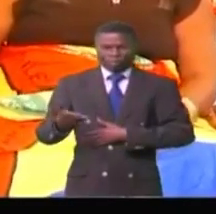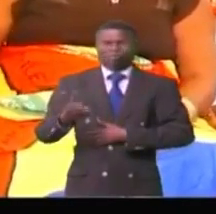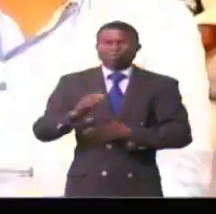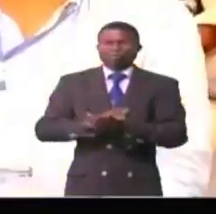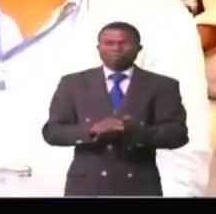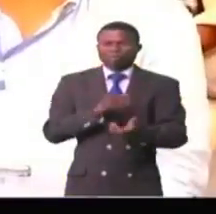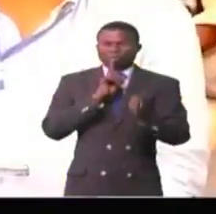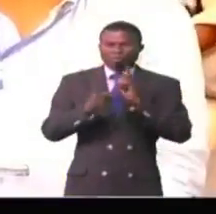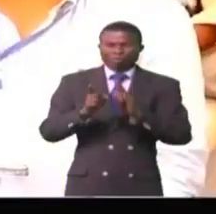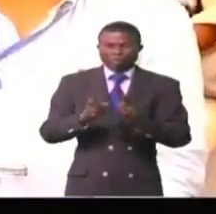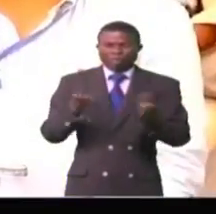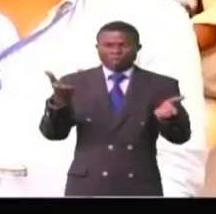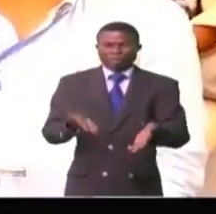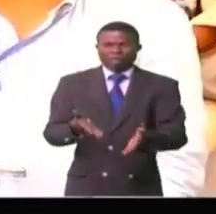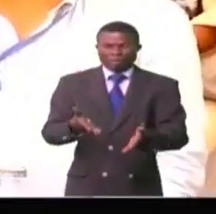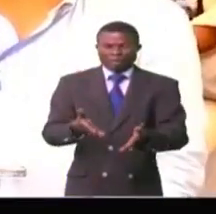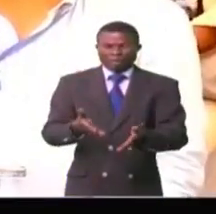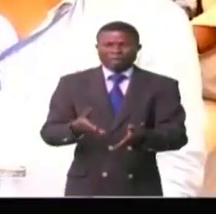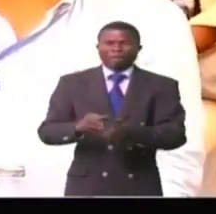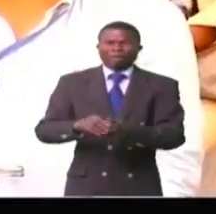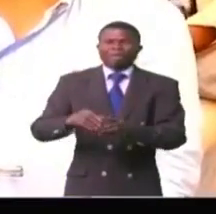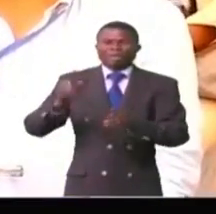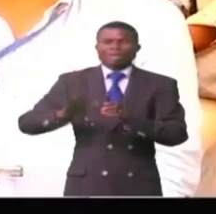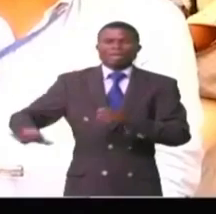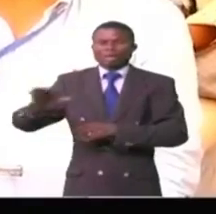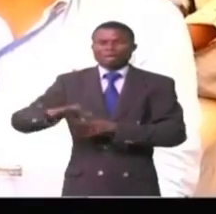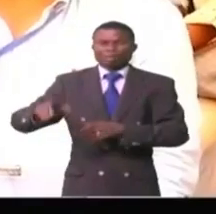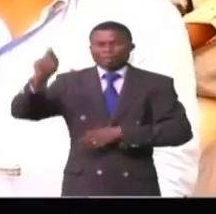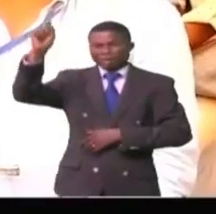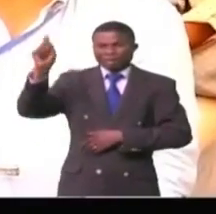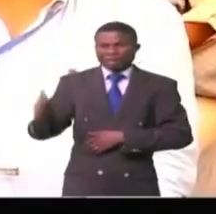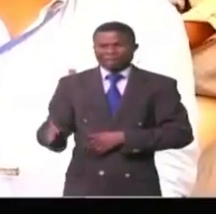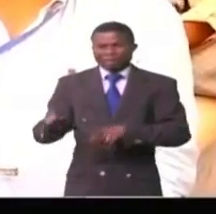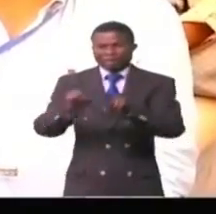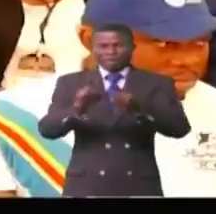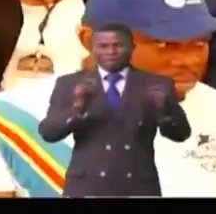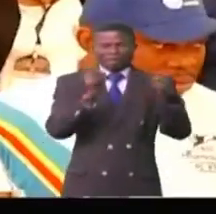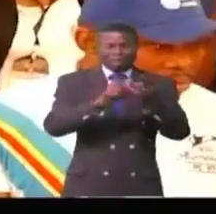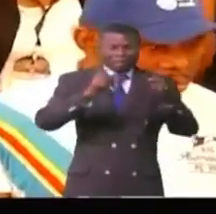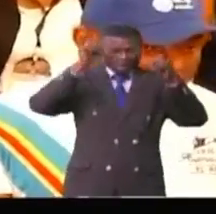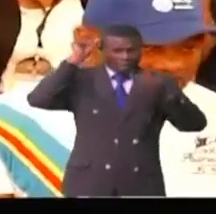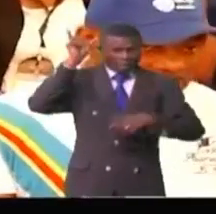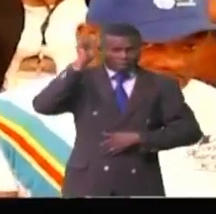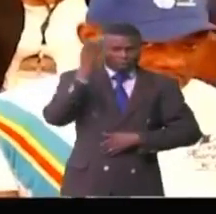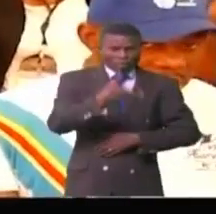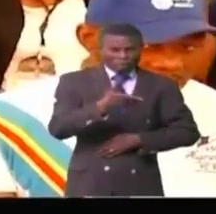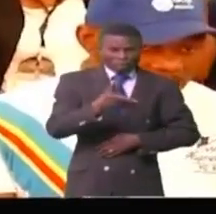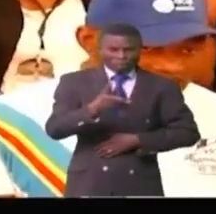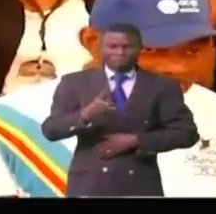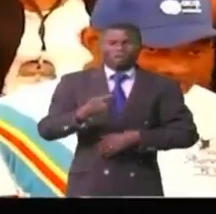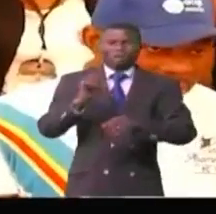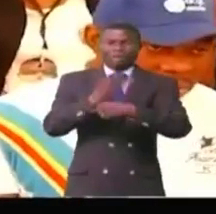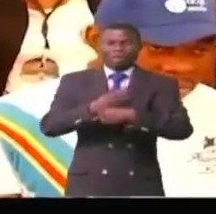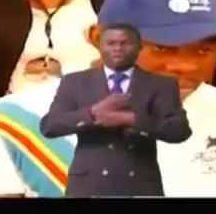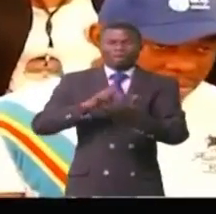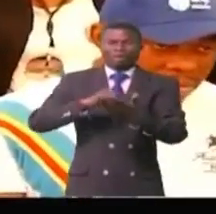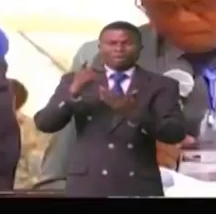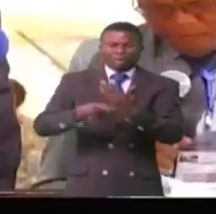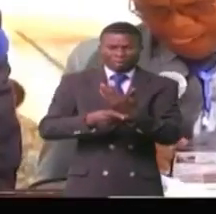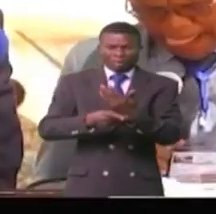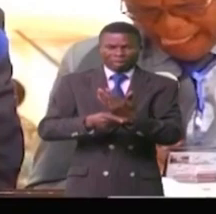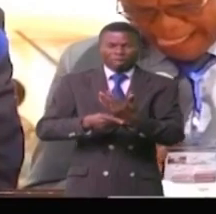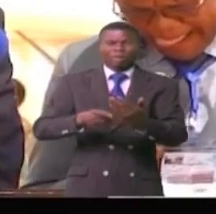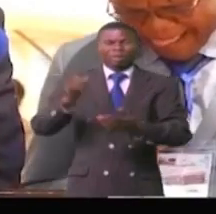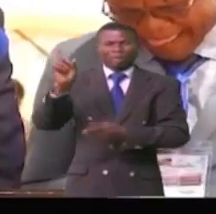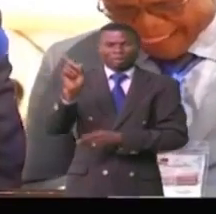de la route existante qui quitte Dar es Salaam et qui rejoint Lubumbashi à travers Kasumbalesa, la matérialisation de ce projet a été saluée tour